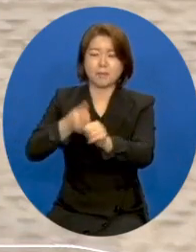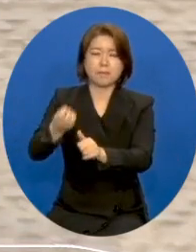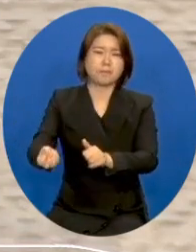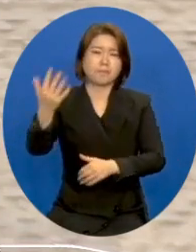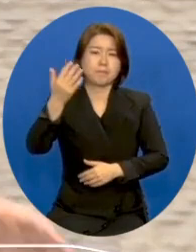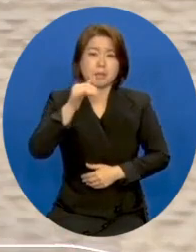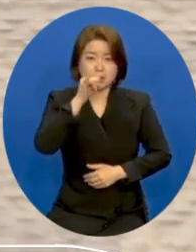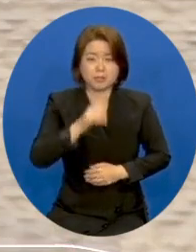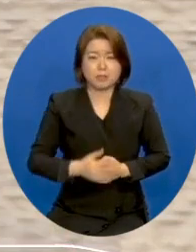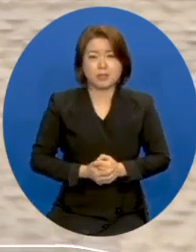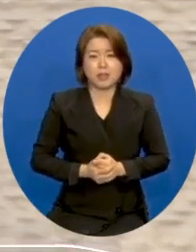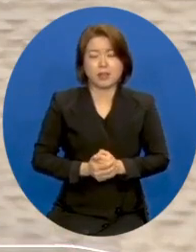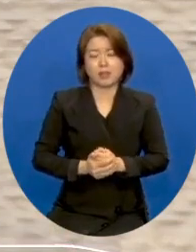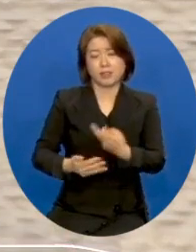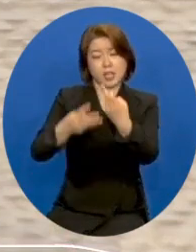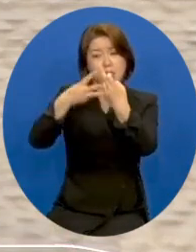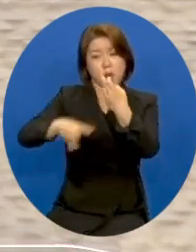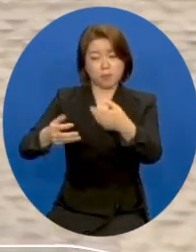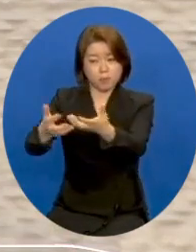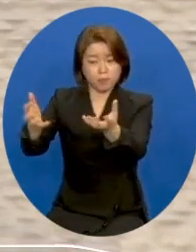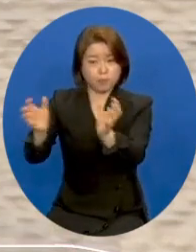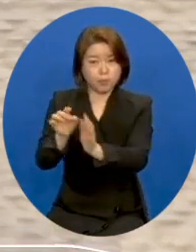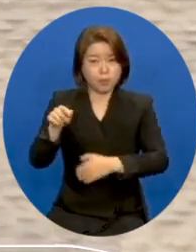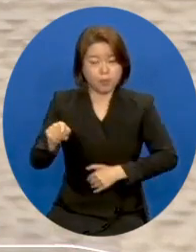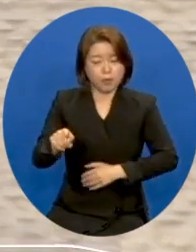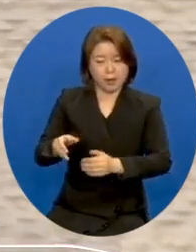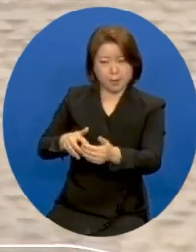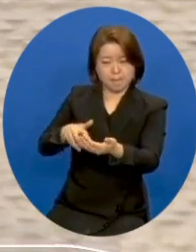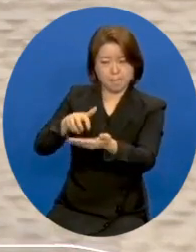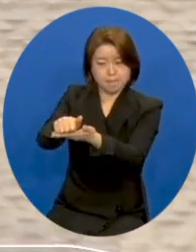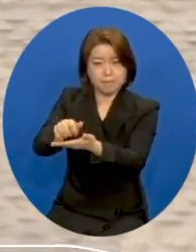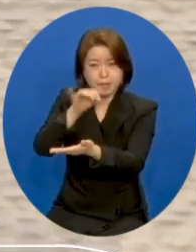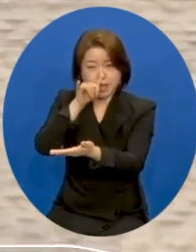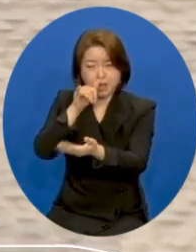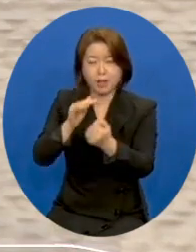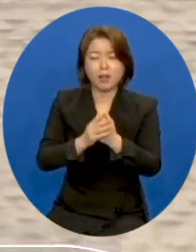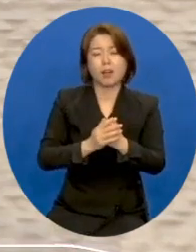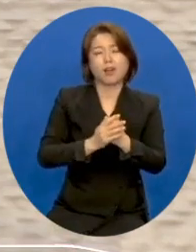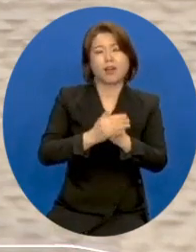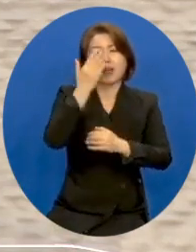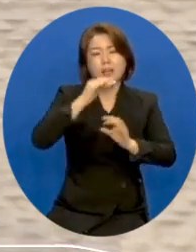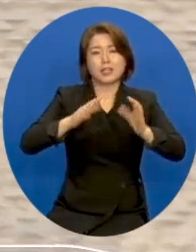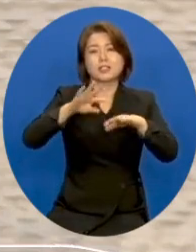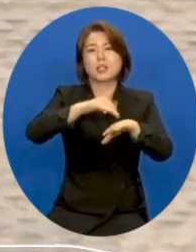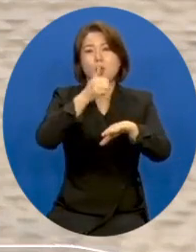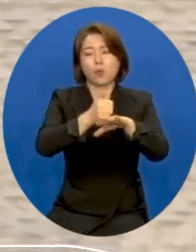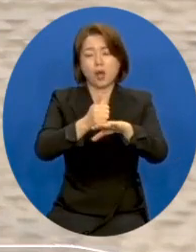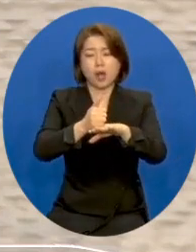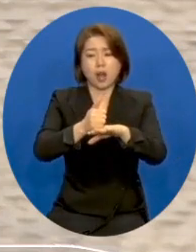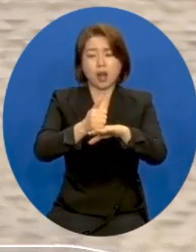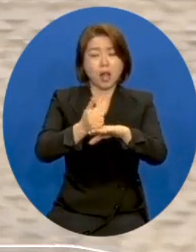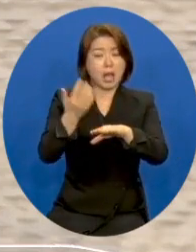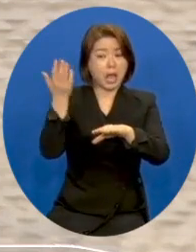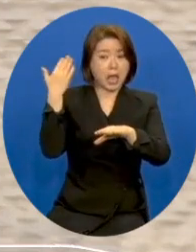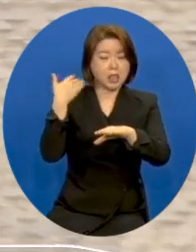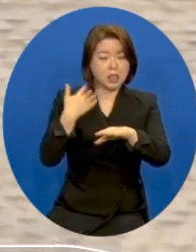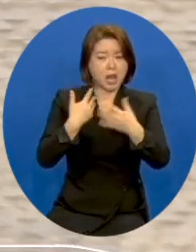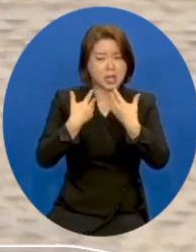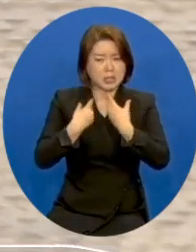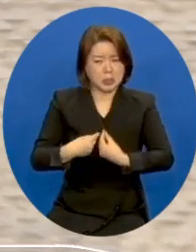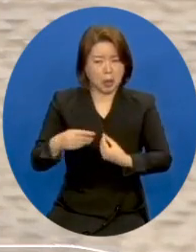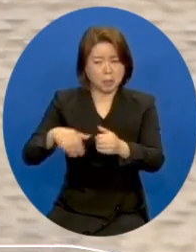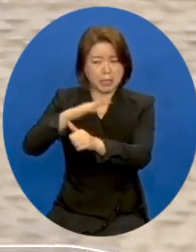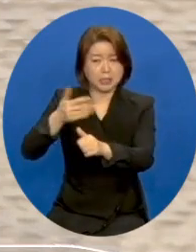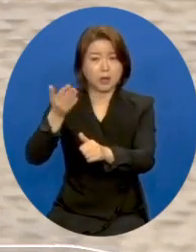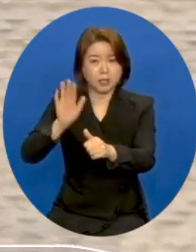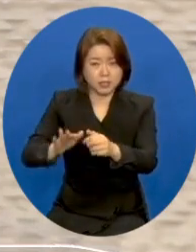자, 모압과 암몬 연합군의 침공은 여호사밧을 한때는 절망시켰습니다.